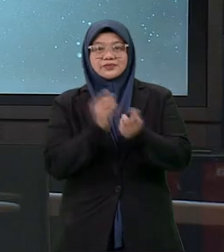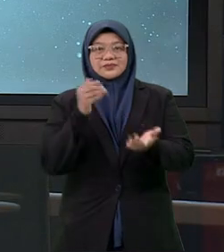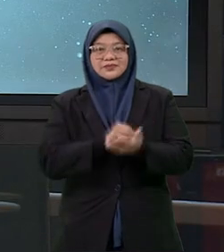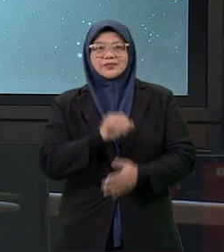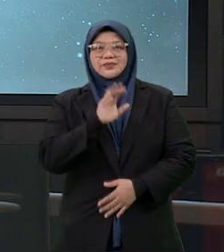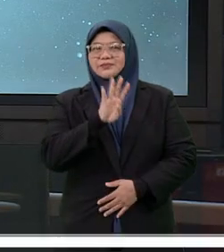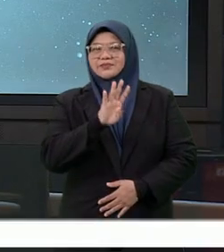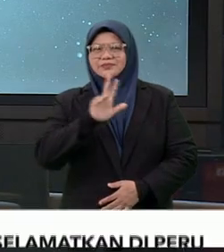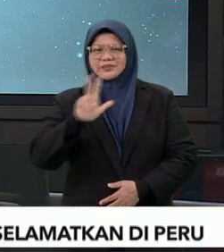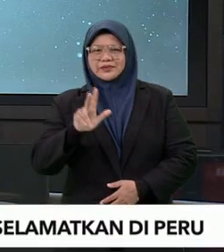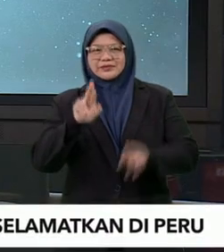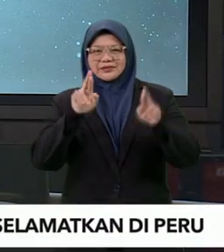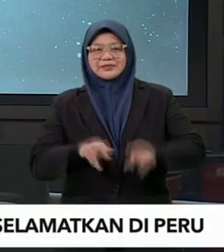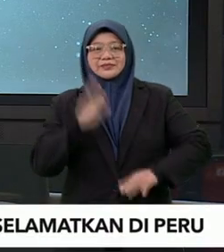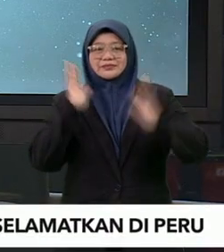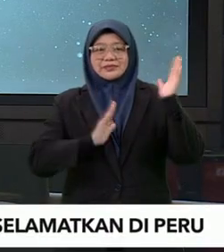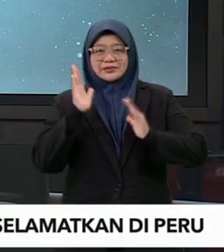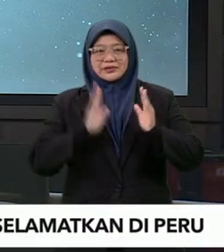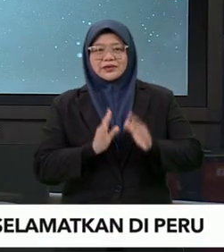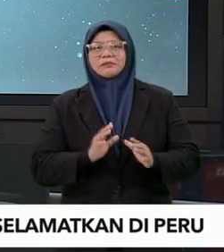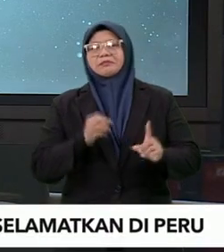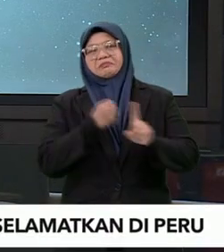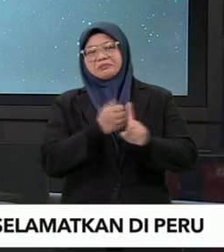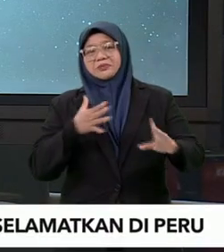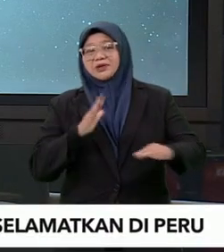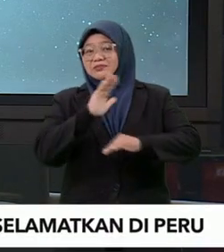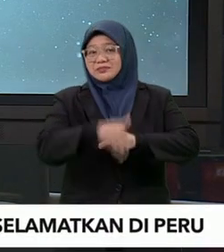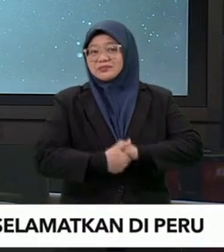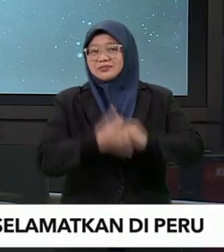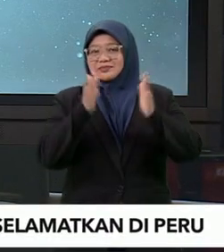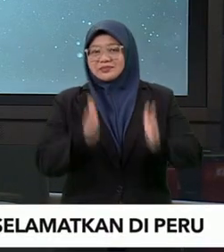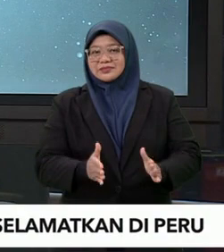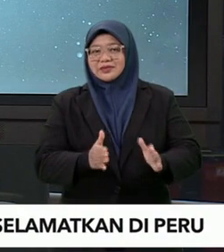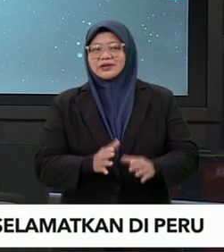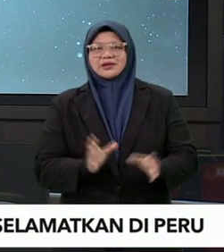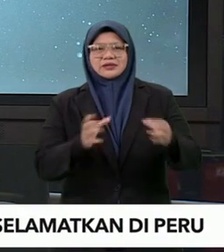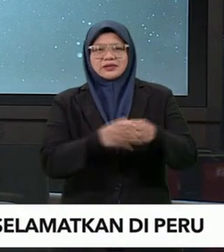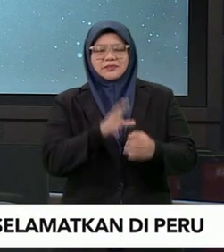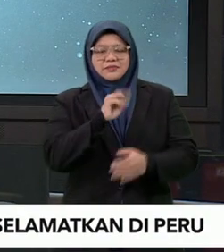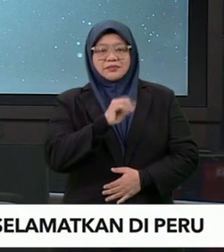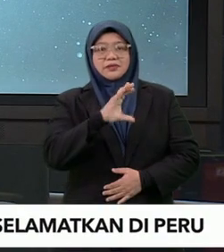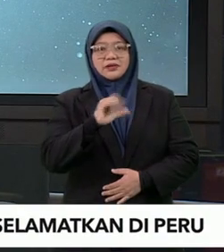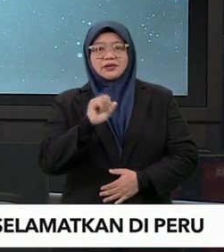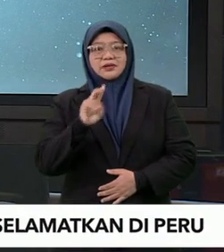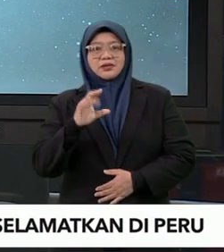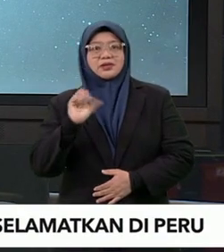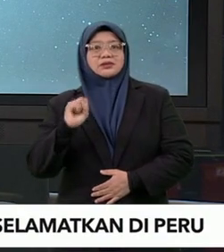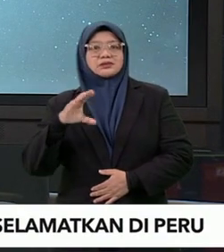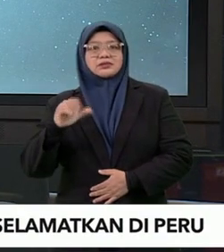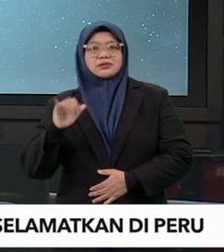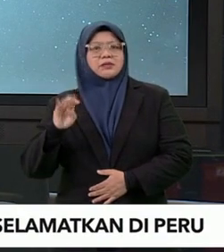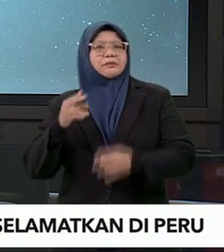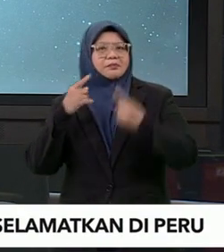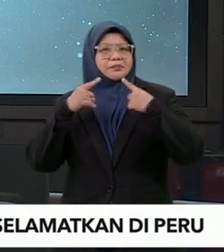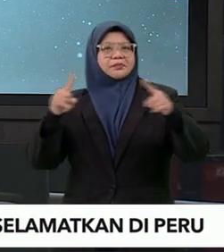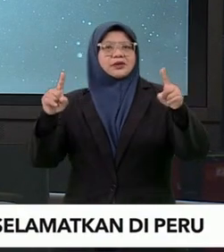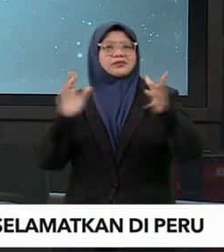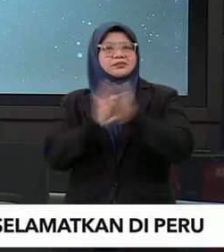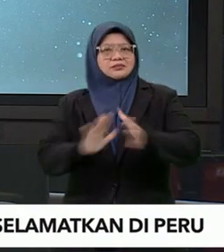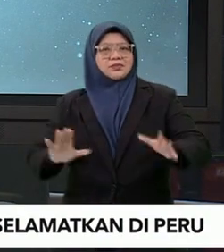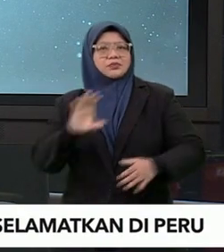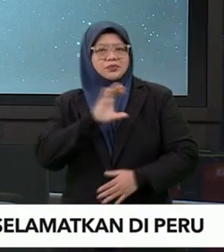seramai 43 rakyat Malaysia yang menjadi mangsa penyeludupan manusia sindiket marau scam berjaya diselamatkan